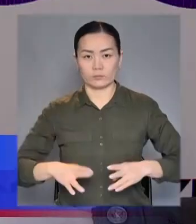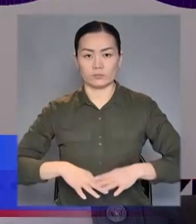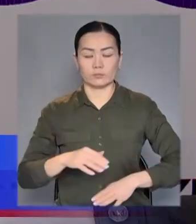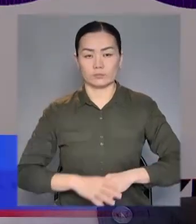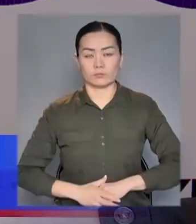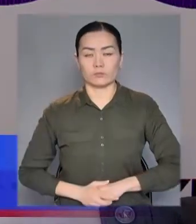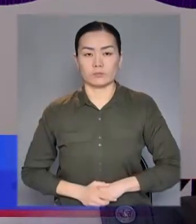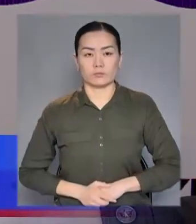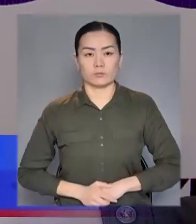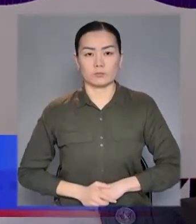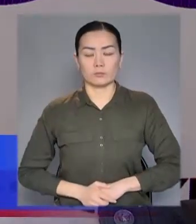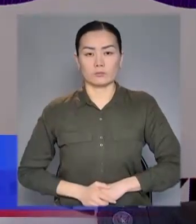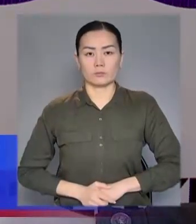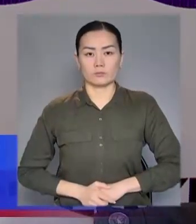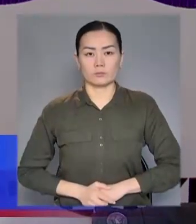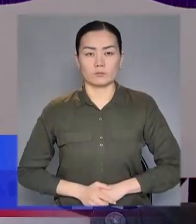специалистов.